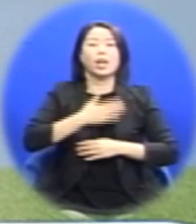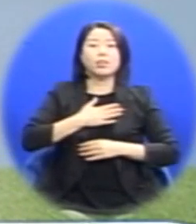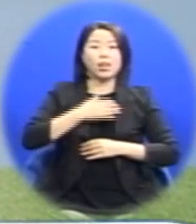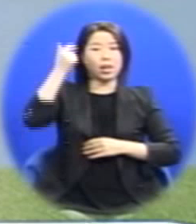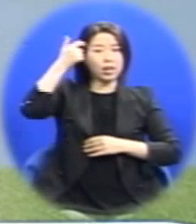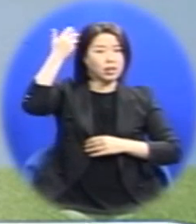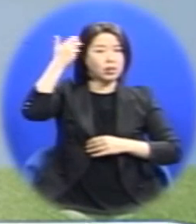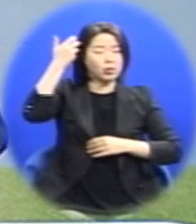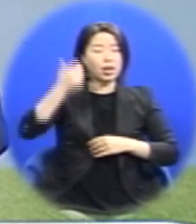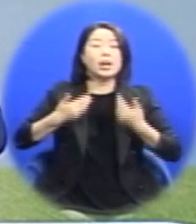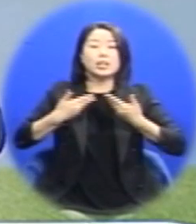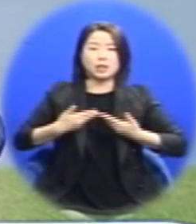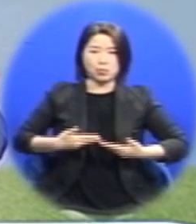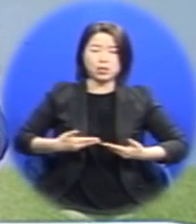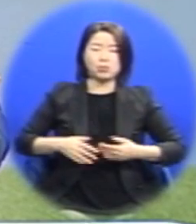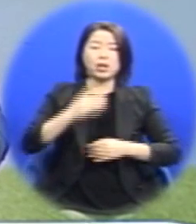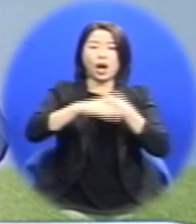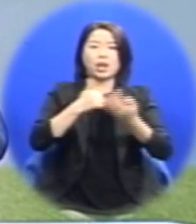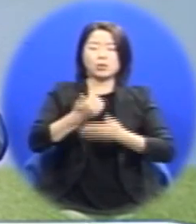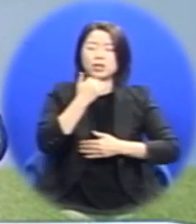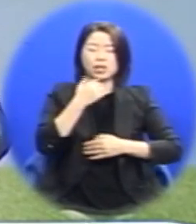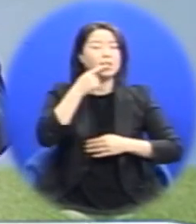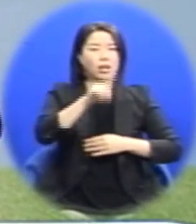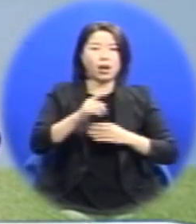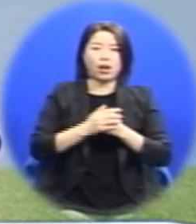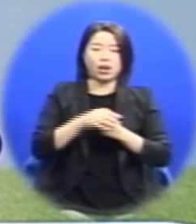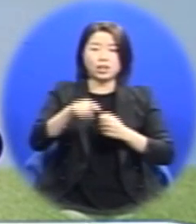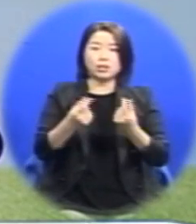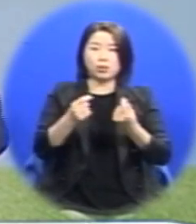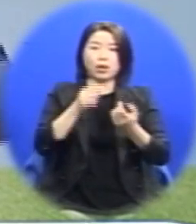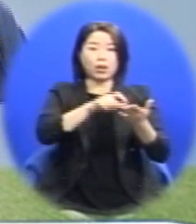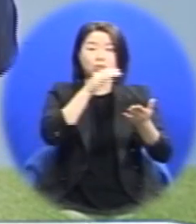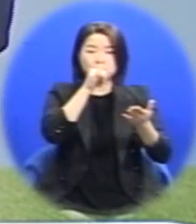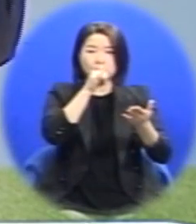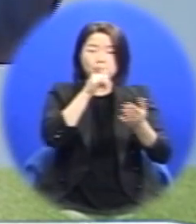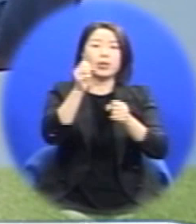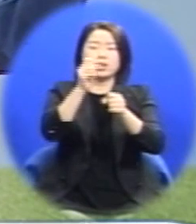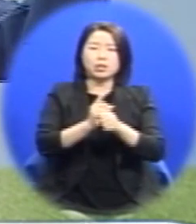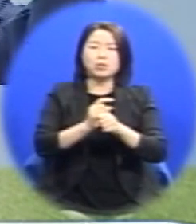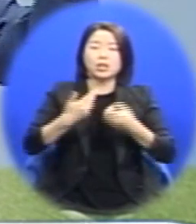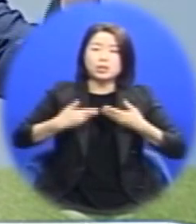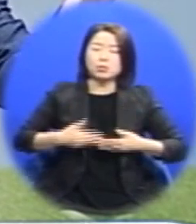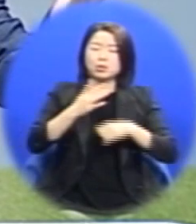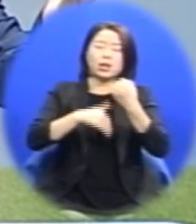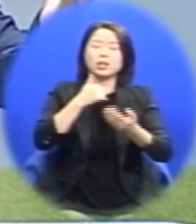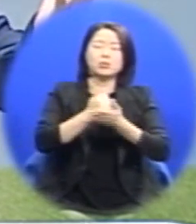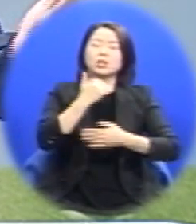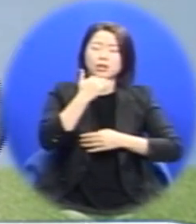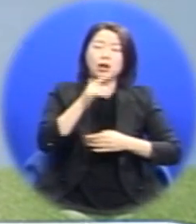영혼아 잠잠히 하나님을 기다리라. 또 다윗이 그렇게 이야기를 합니다. 이미 잠잠히 하나님을 기다린다고